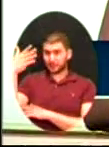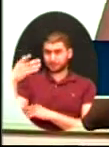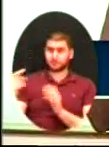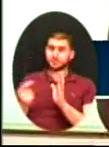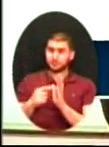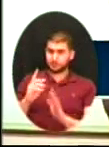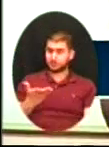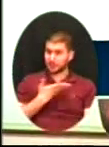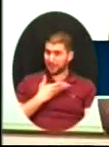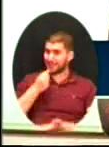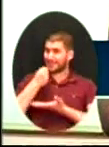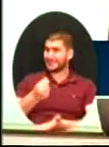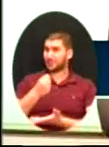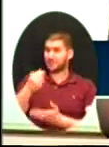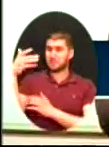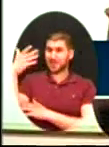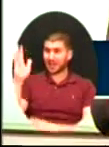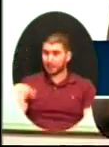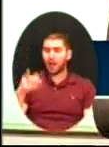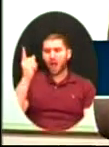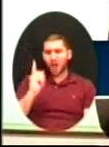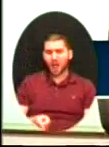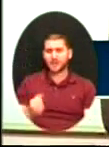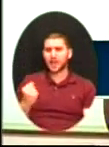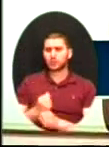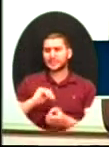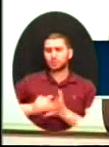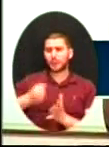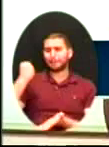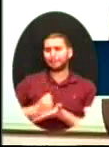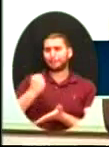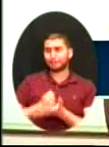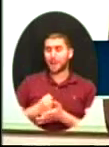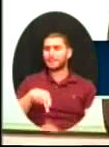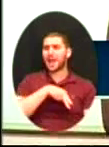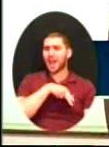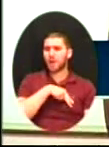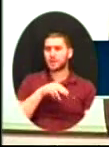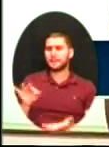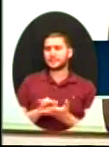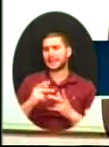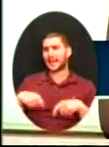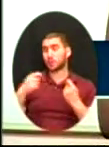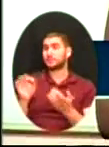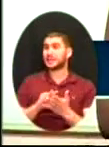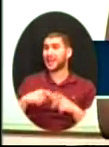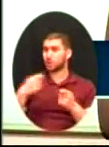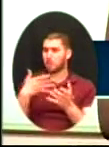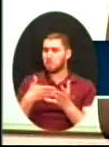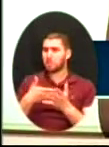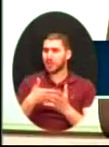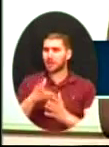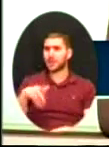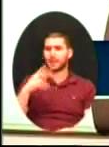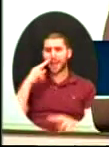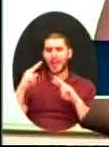וכתוצאה מזה גם לקבל את התקצוב שהמדינה נותנת לה, חייבת לעבור אישורים כאלה ואחרים באחריות משרד החינוך. משרד החינוך בודק בין היתר